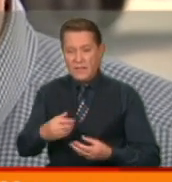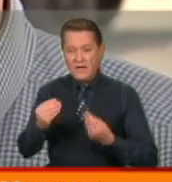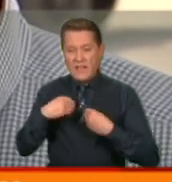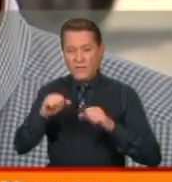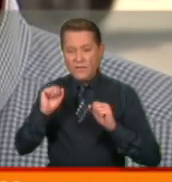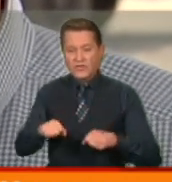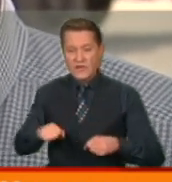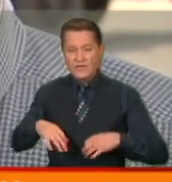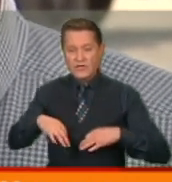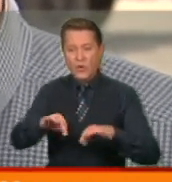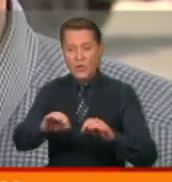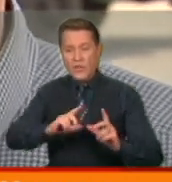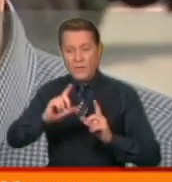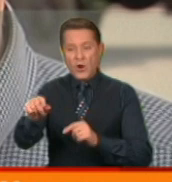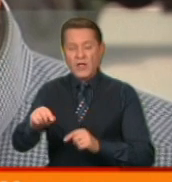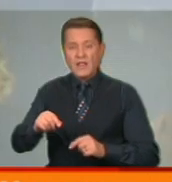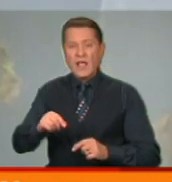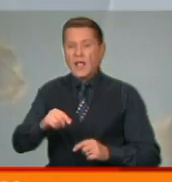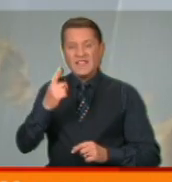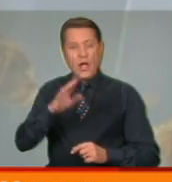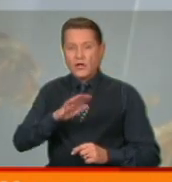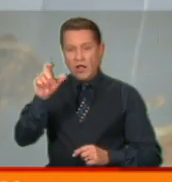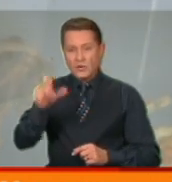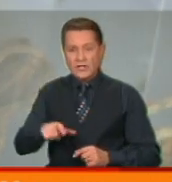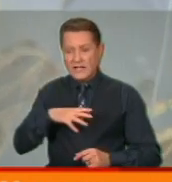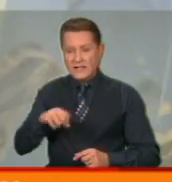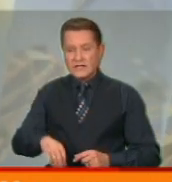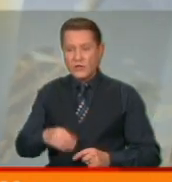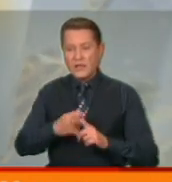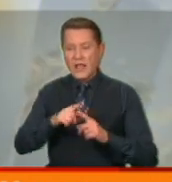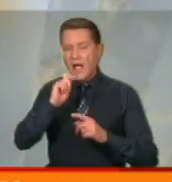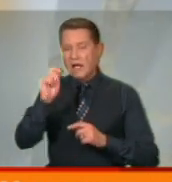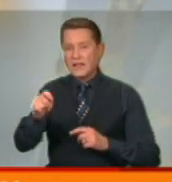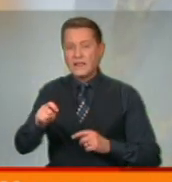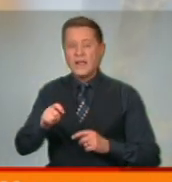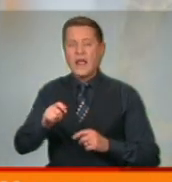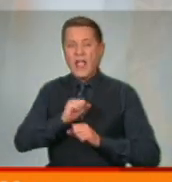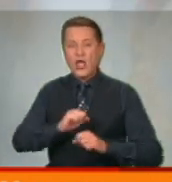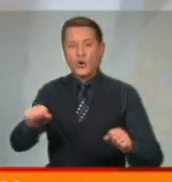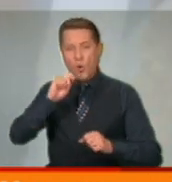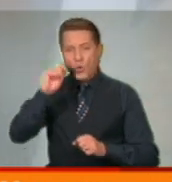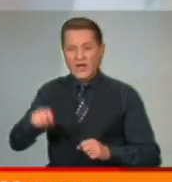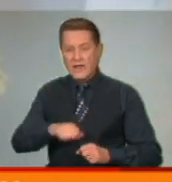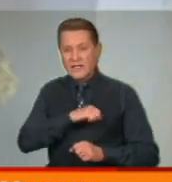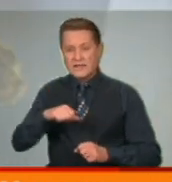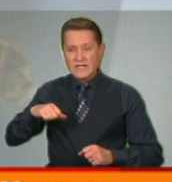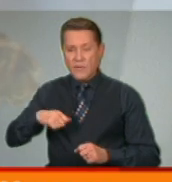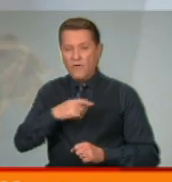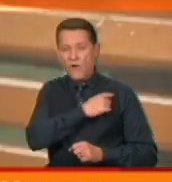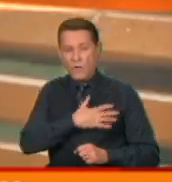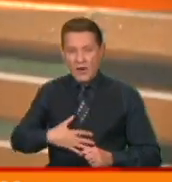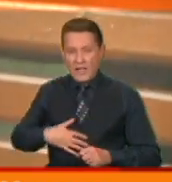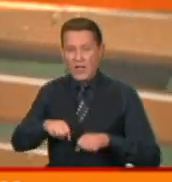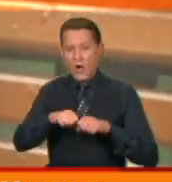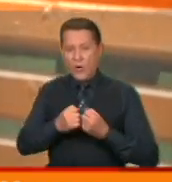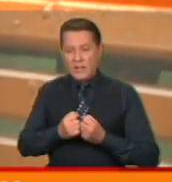для колони прийти. В колоні не одна людина не загинула. За це майора нагородили званням Героя України. Самого ж в тому бою поранили.